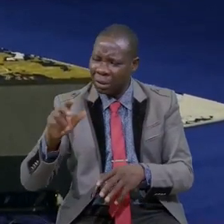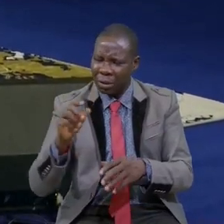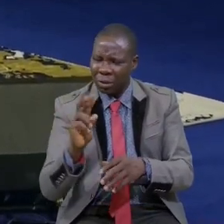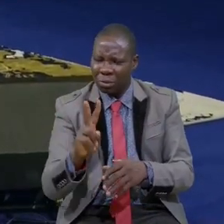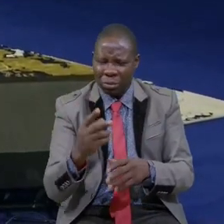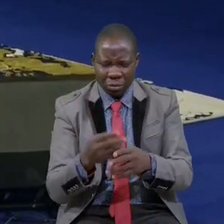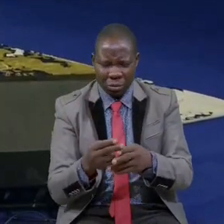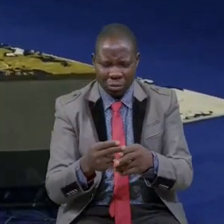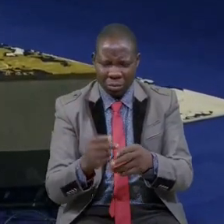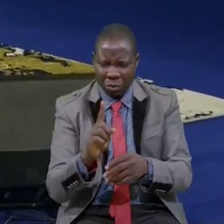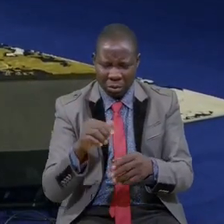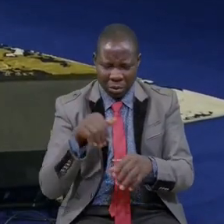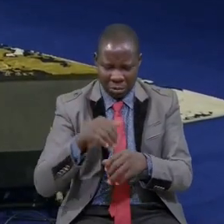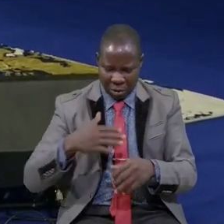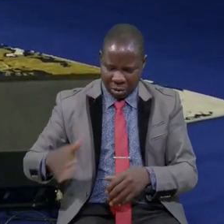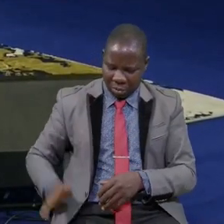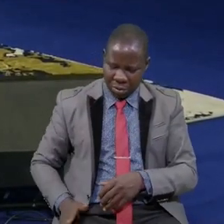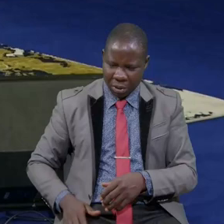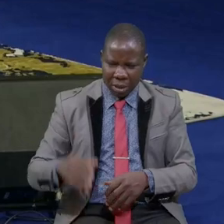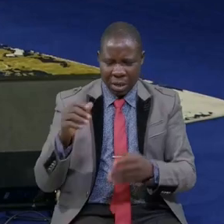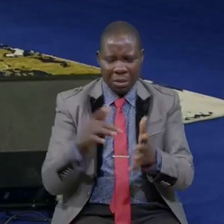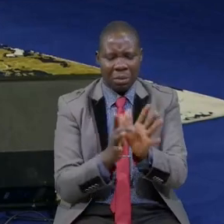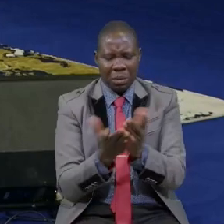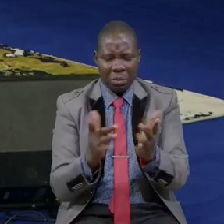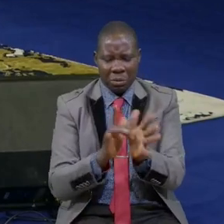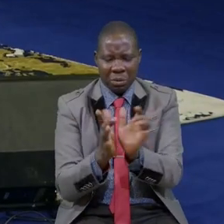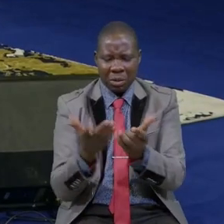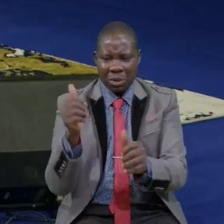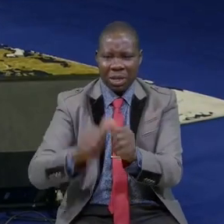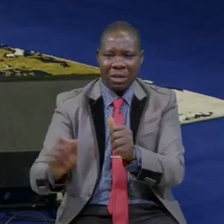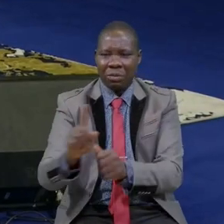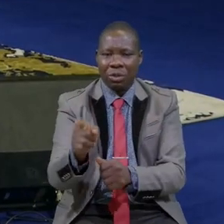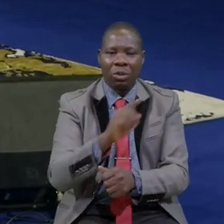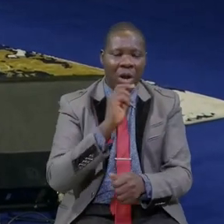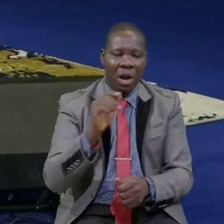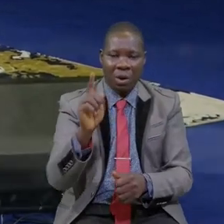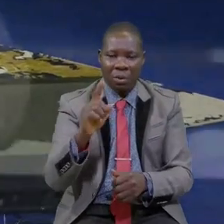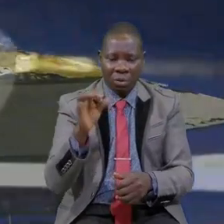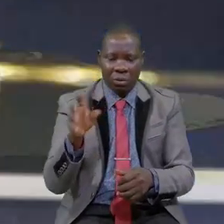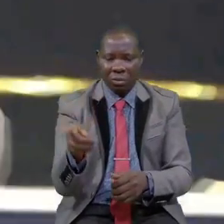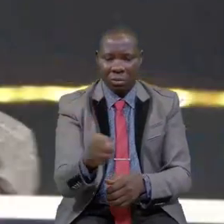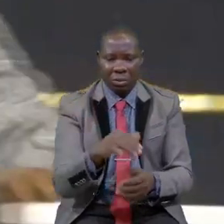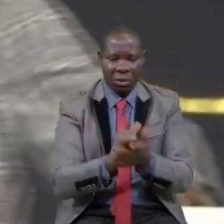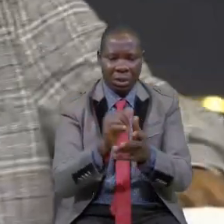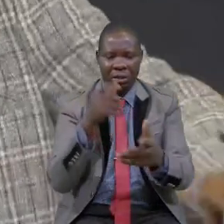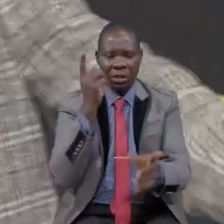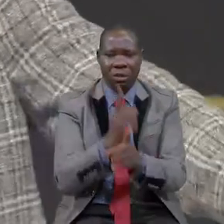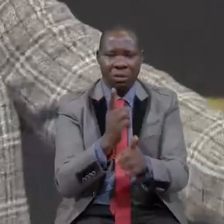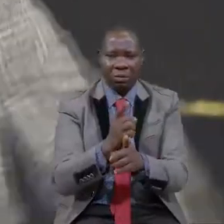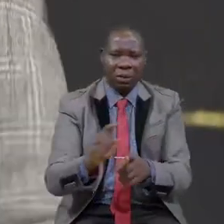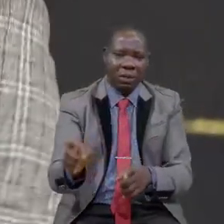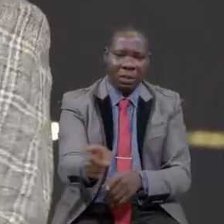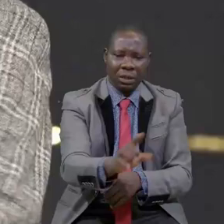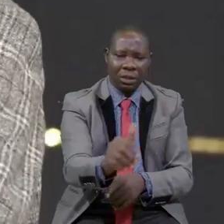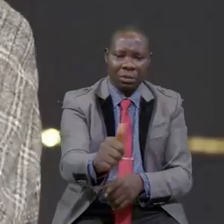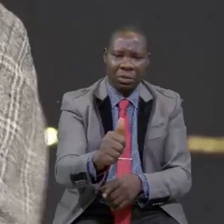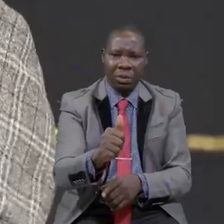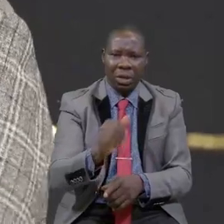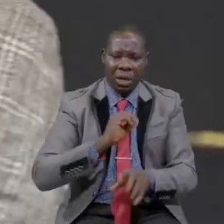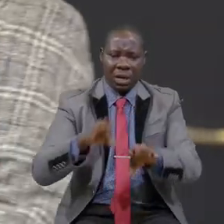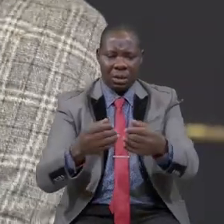j'ai sur mon portable. Bible partout. Mais c'est vous qui cherchez à paraître juste devant les hommes. Je donne de l'argent aux